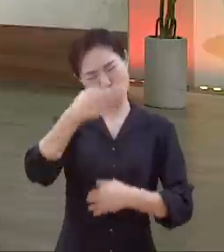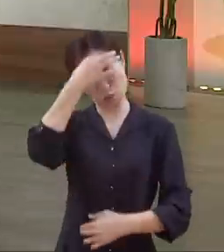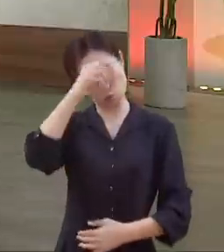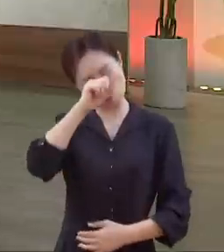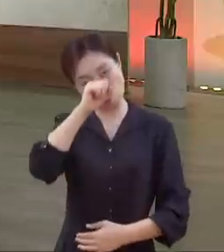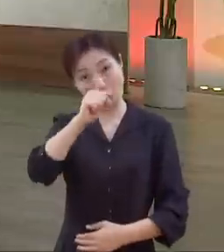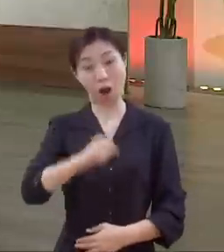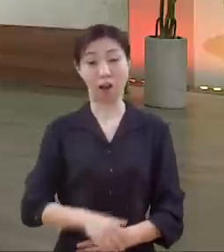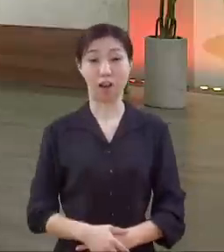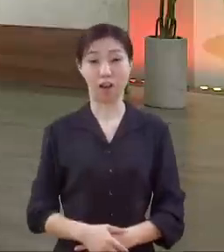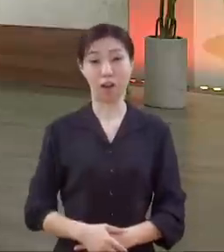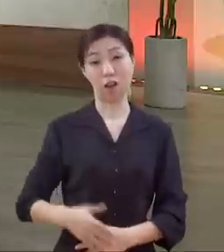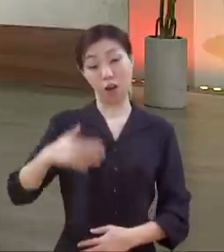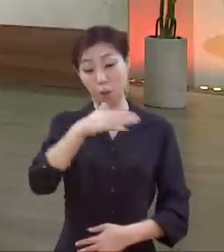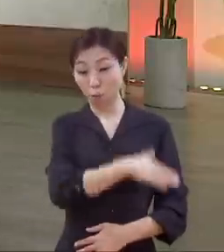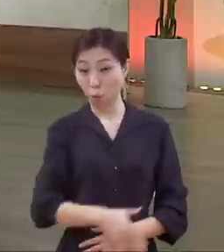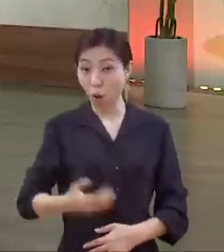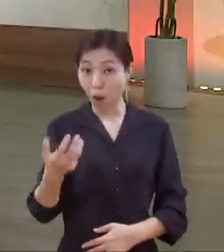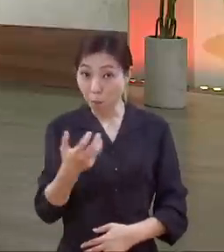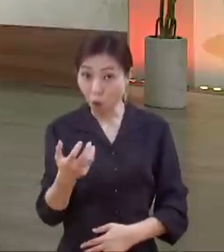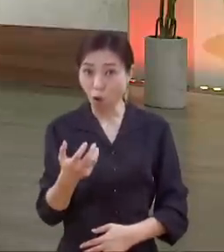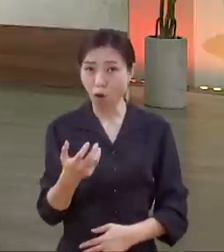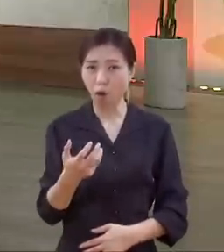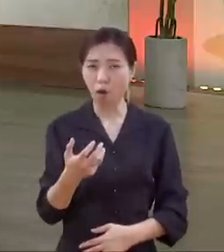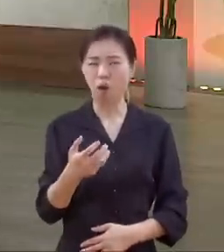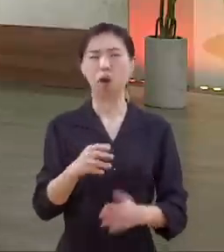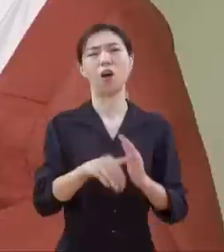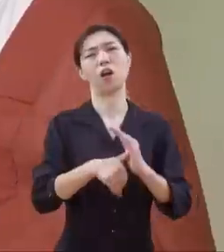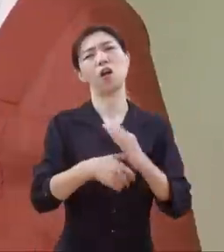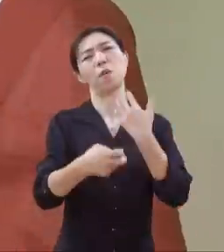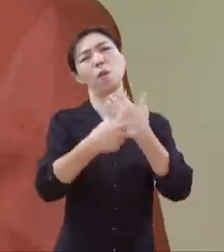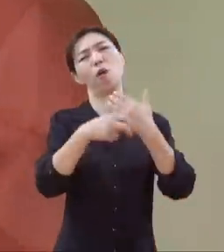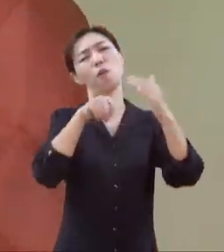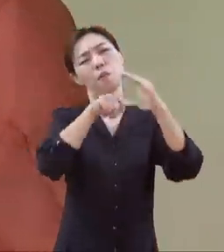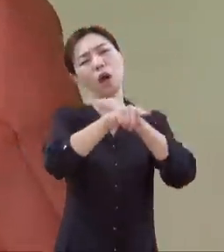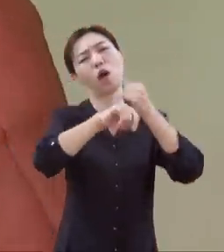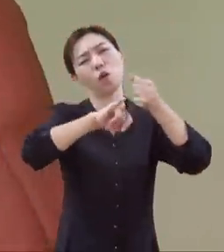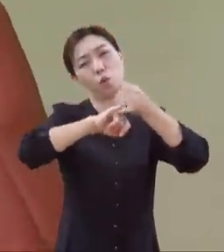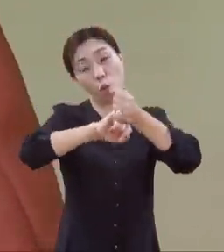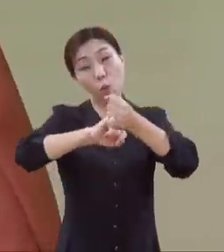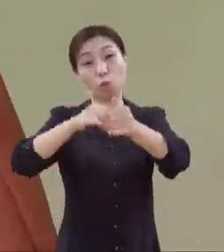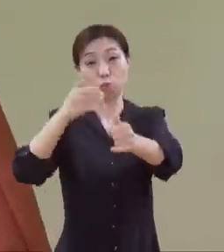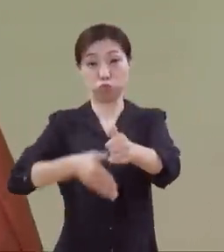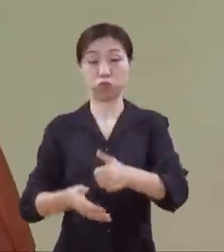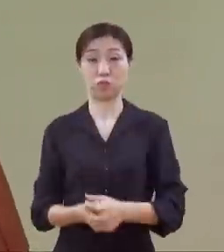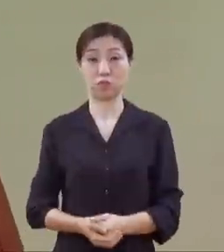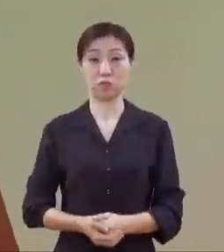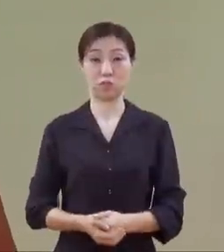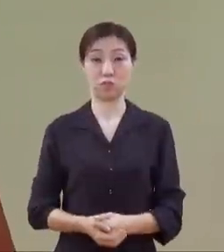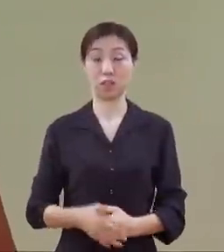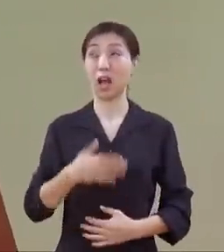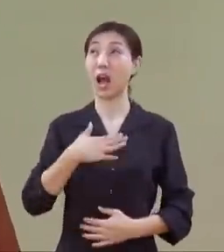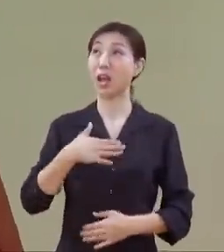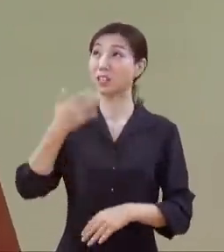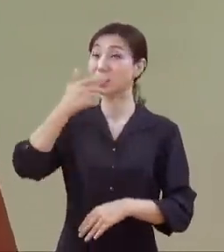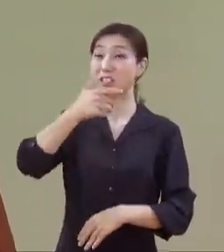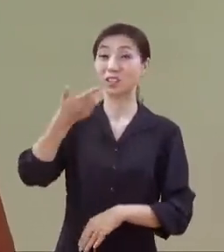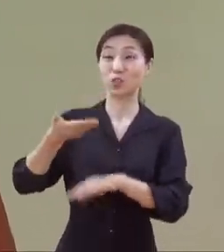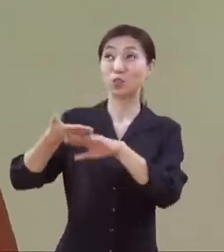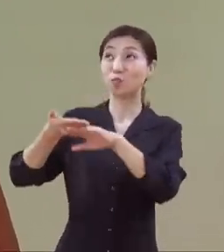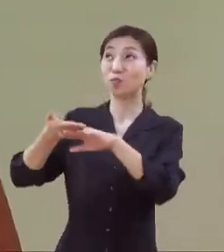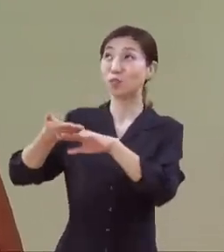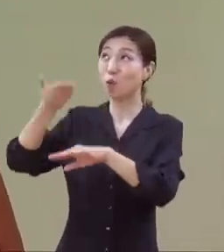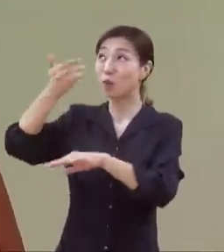아프면 항상 병원에 가셔야 됩니다 자 아는 스님이 계셨는데 어른스님이 계셨는데요 좀